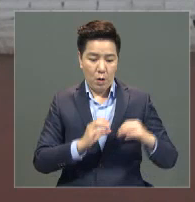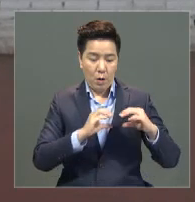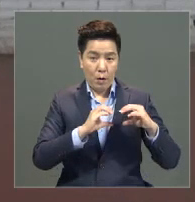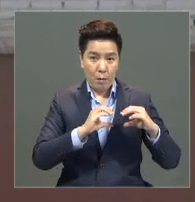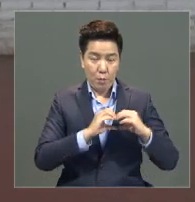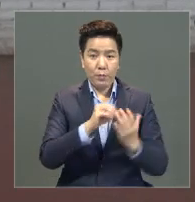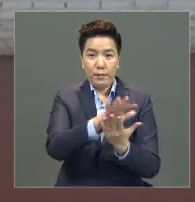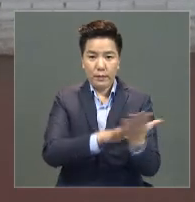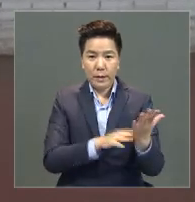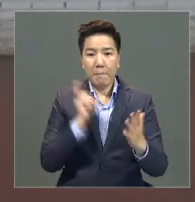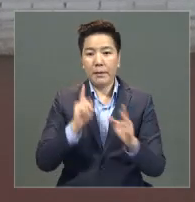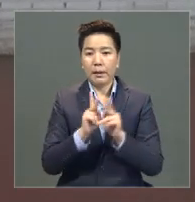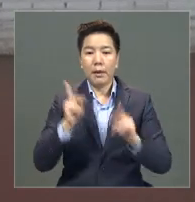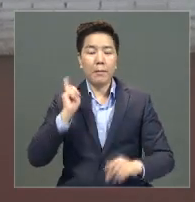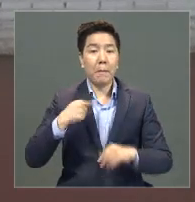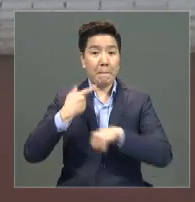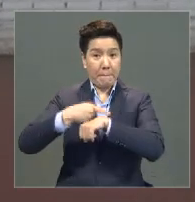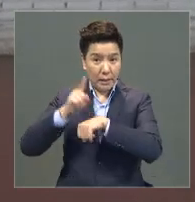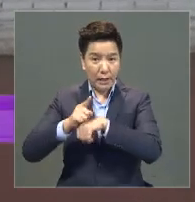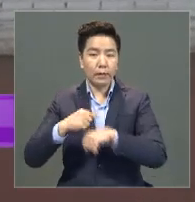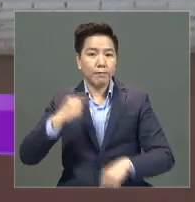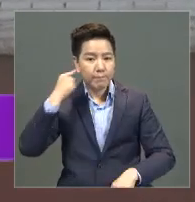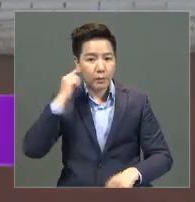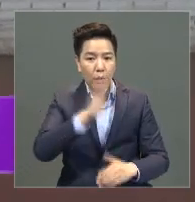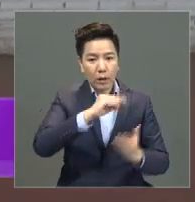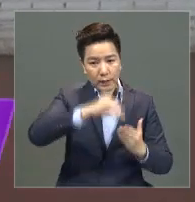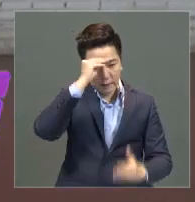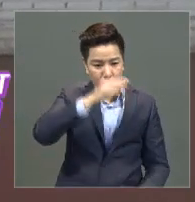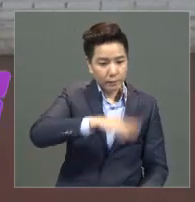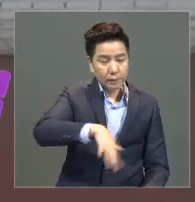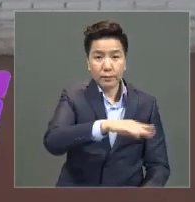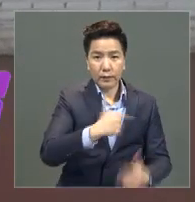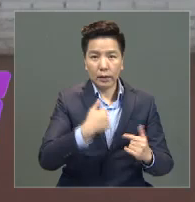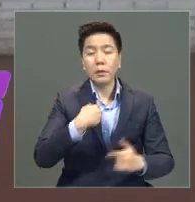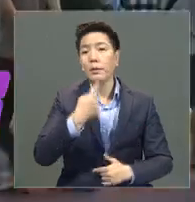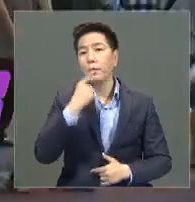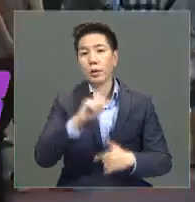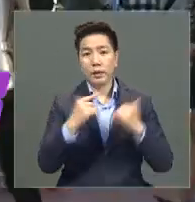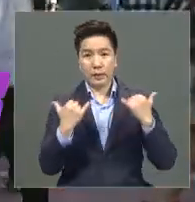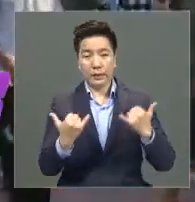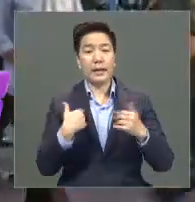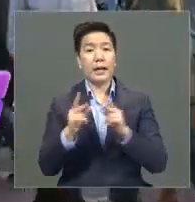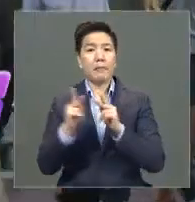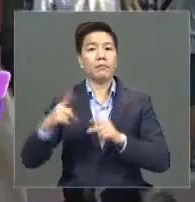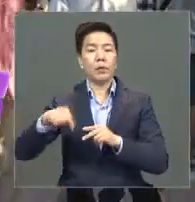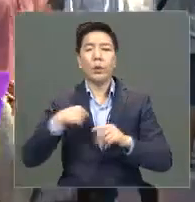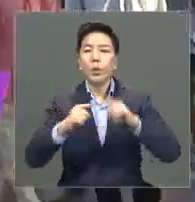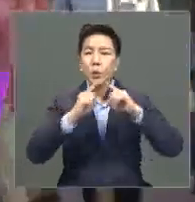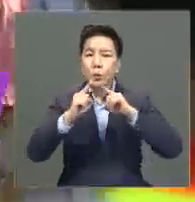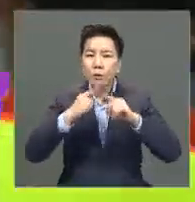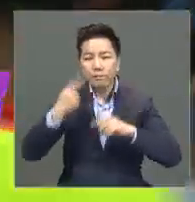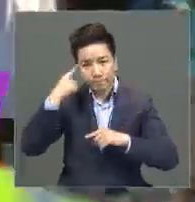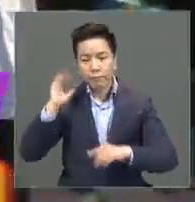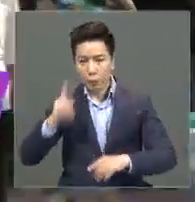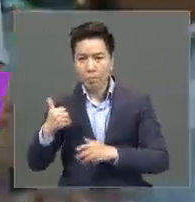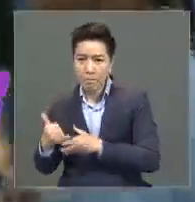คณะกรรมการวิสามันรับฟังความเห็นของนักเรียนนิสิตและนักศึกษาก็บอกว่ากรรมาธิการได้พูดคุยกันว่า